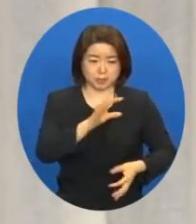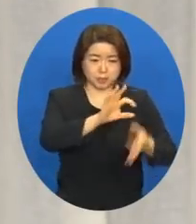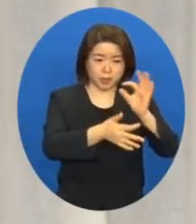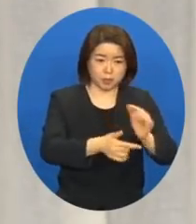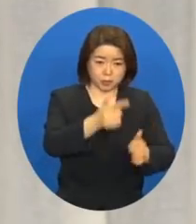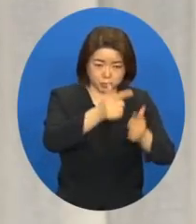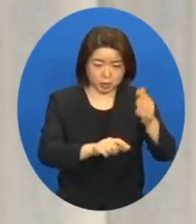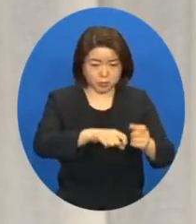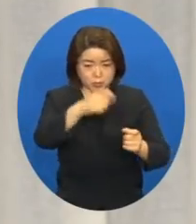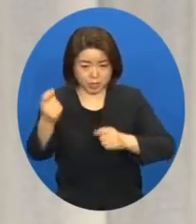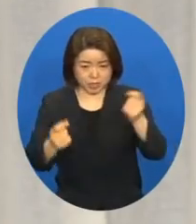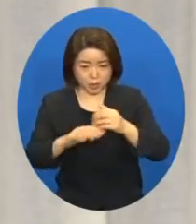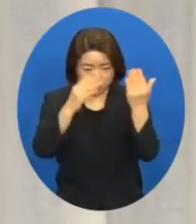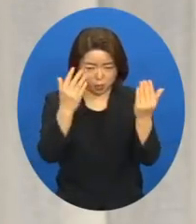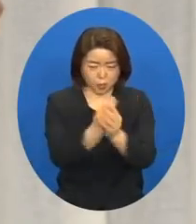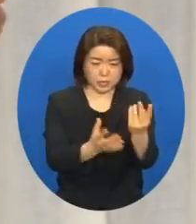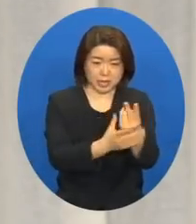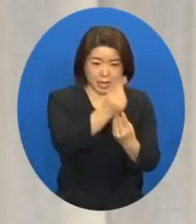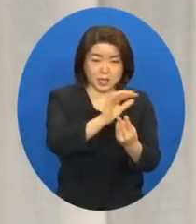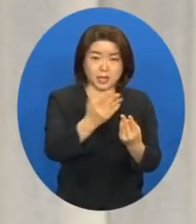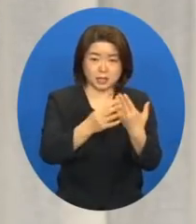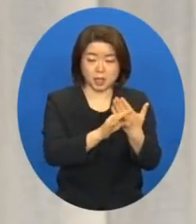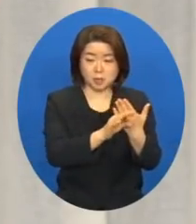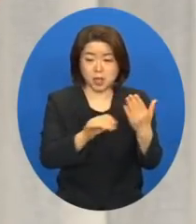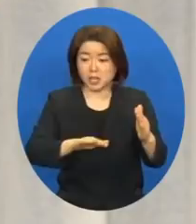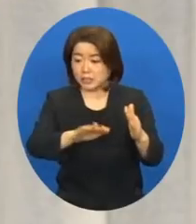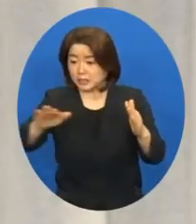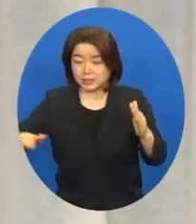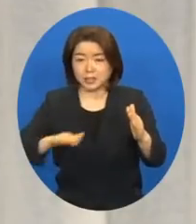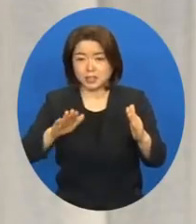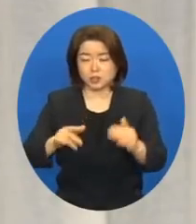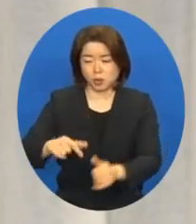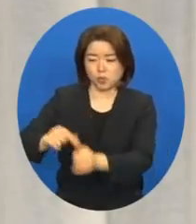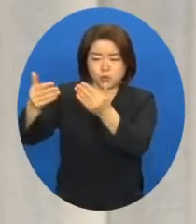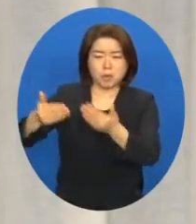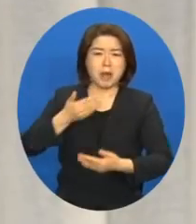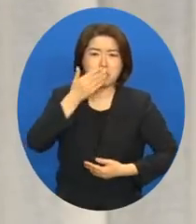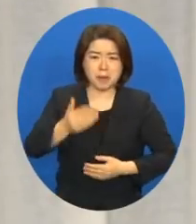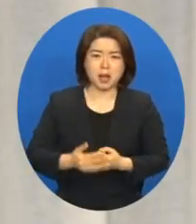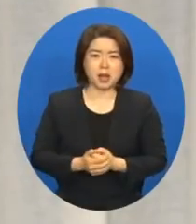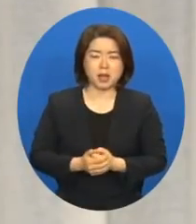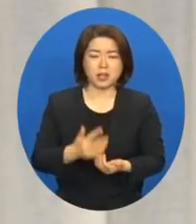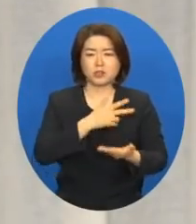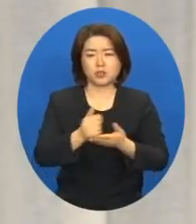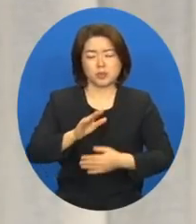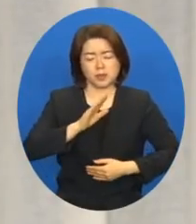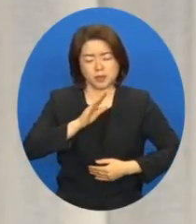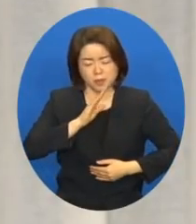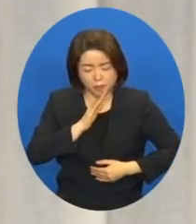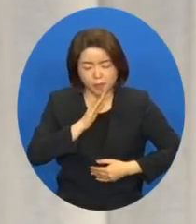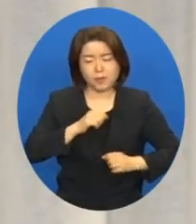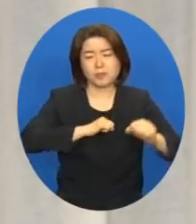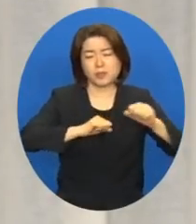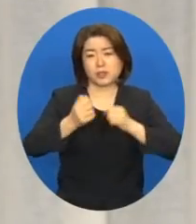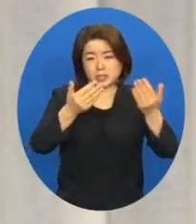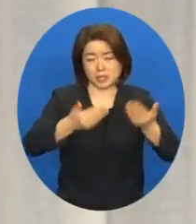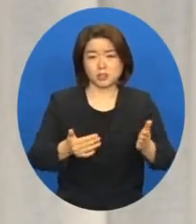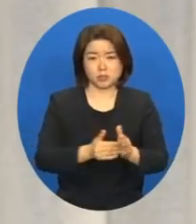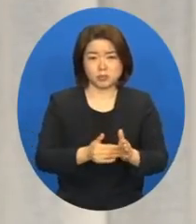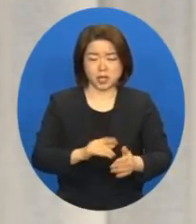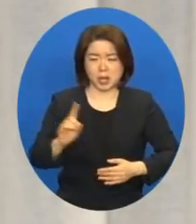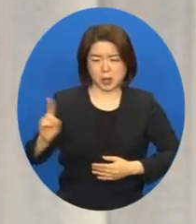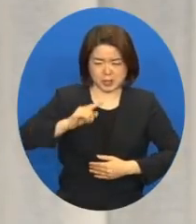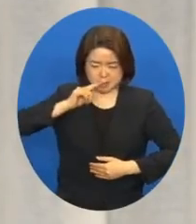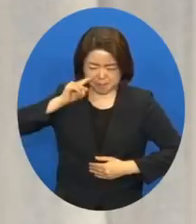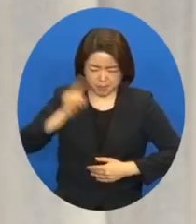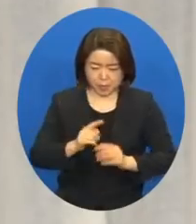가지처럼 온전히 하나가 되면 그 가정은 구원받아요. 주님은 반드시 역사하세요. 어떤 완악한 사람도